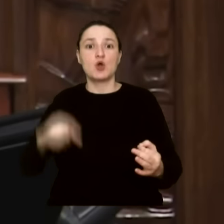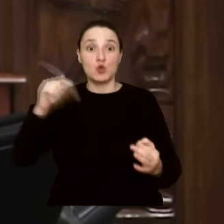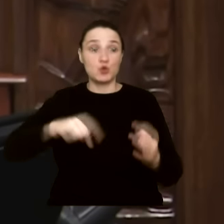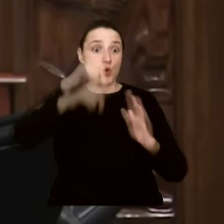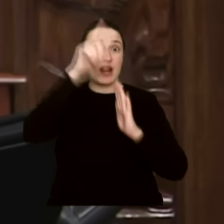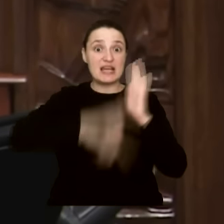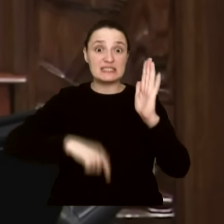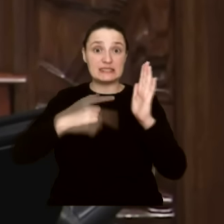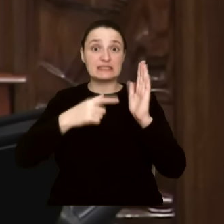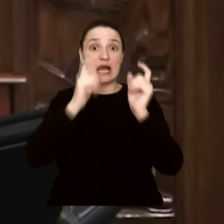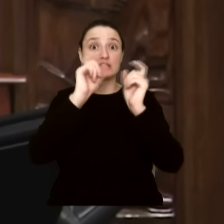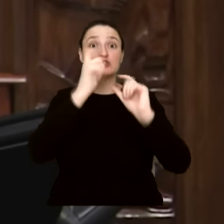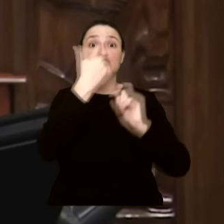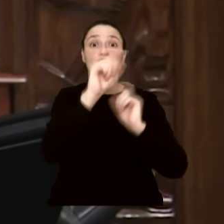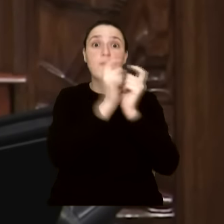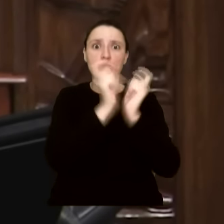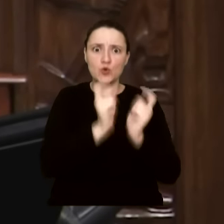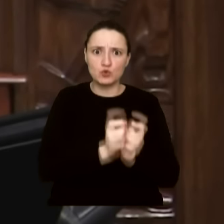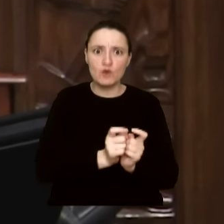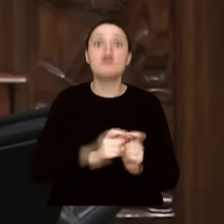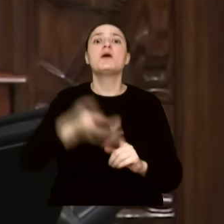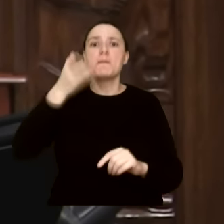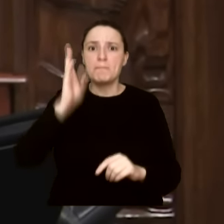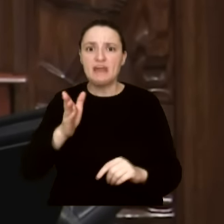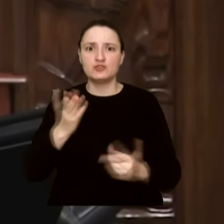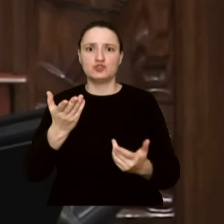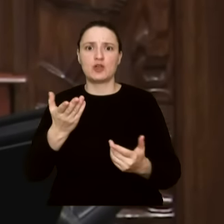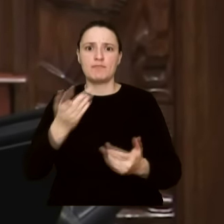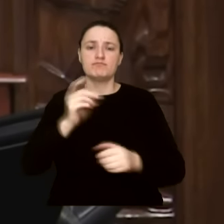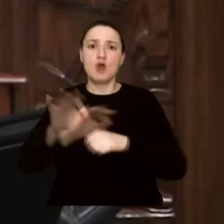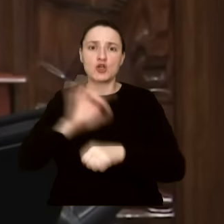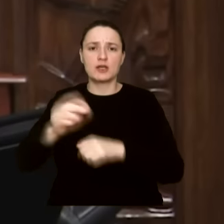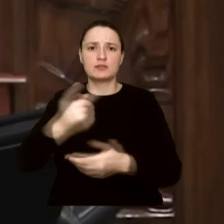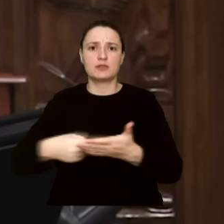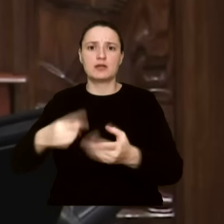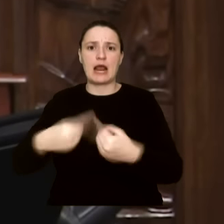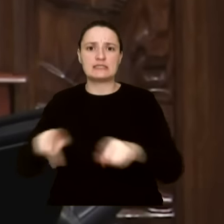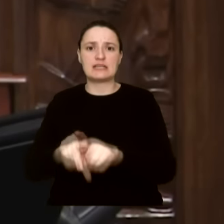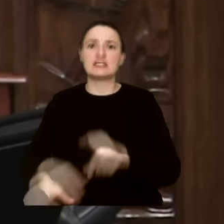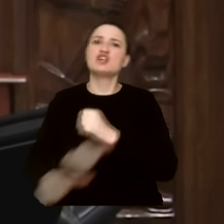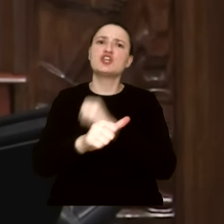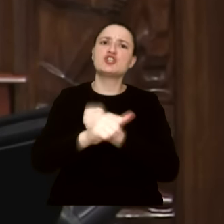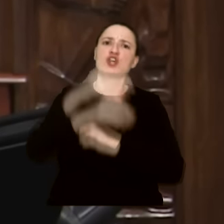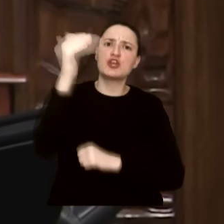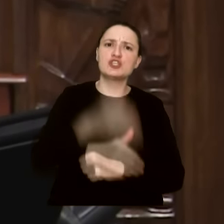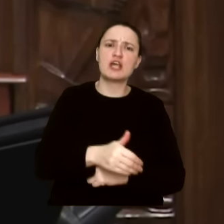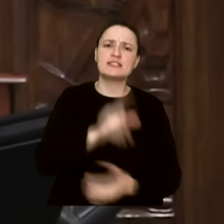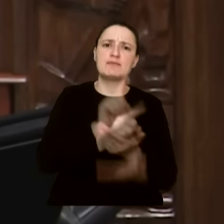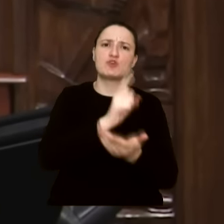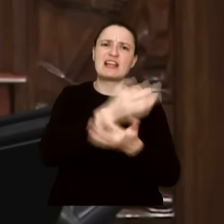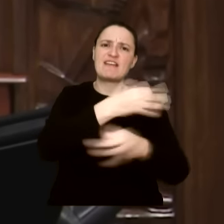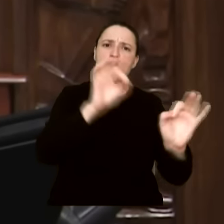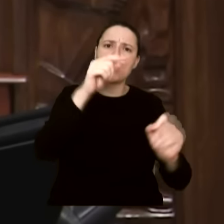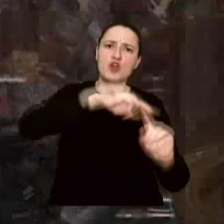tego spisu zrealizowane zostały między innymi projekty dotyczące 60 tysięcy kwoty wolnej od